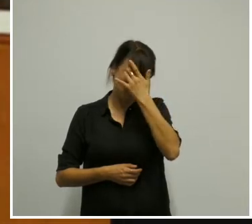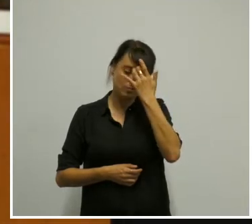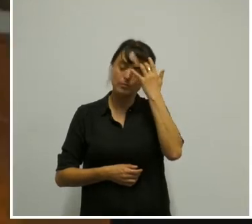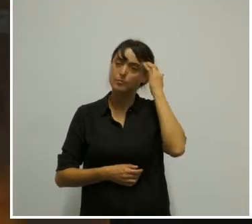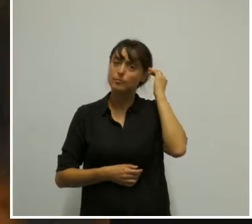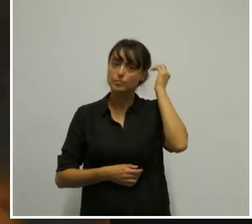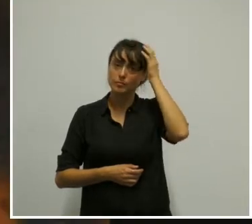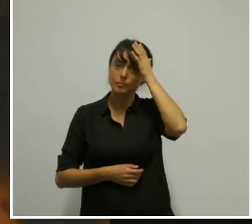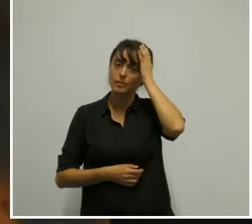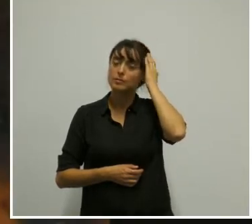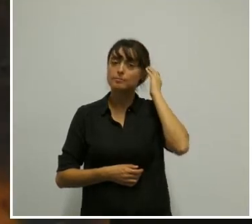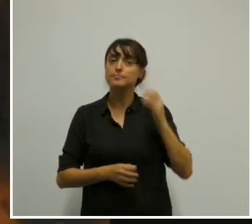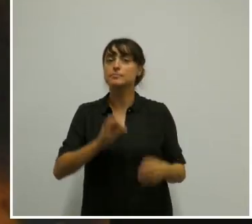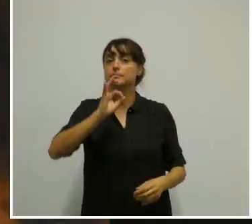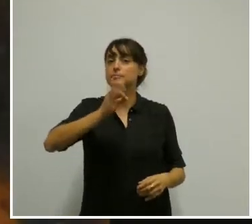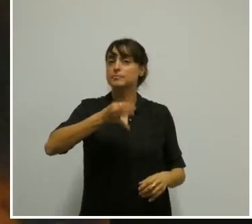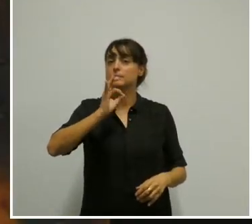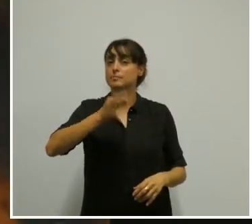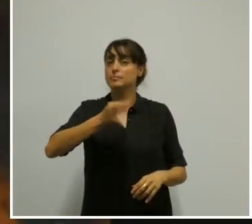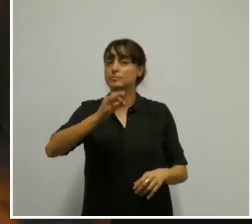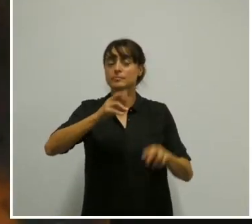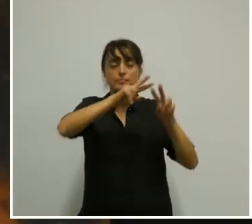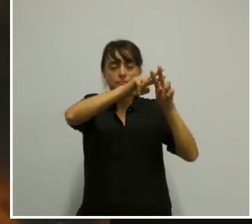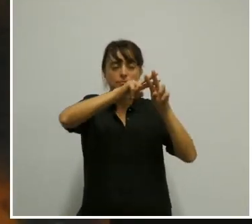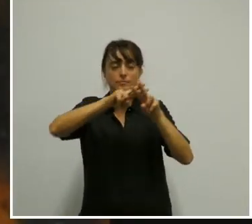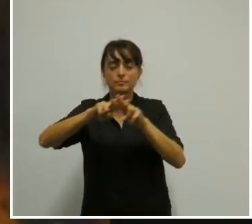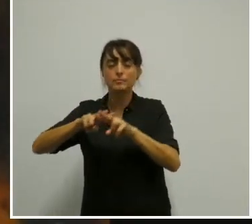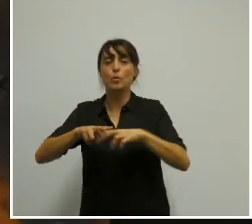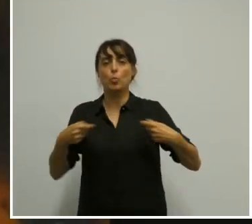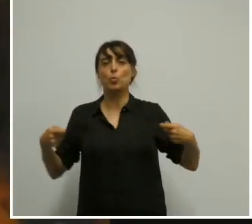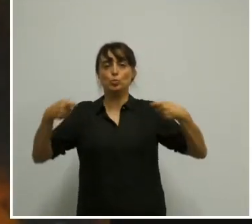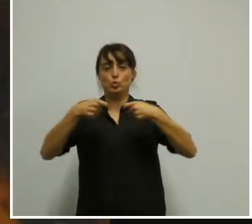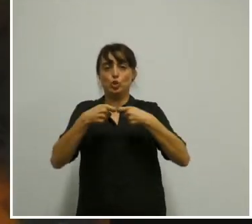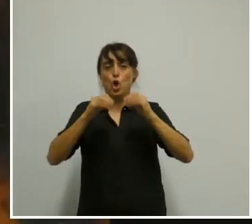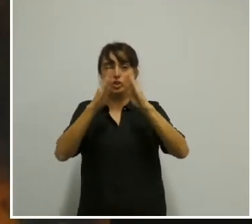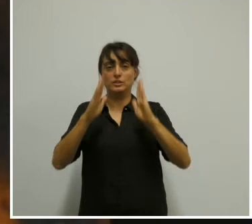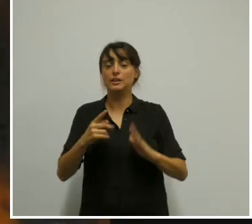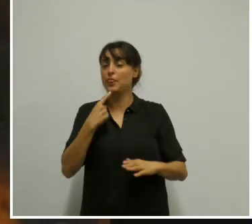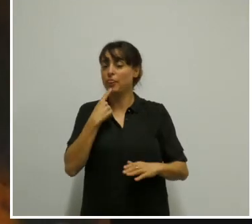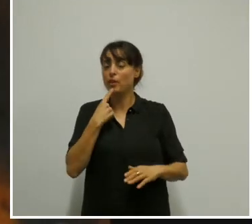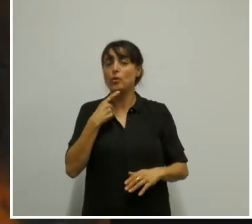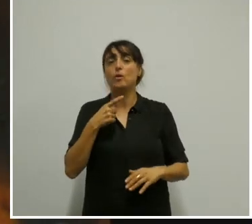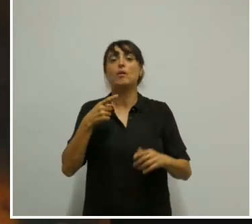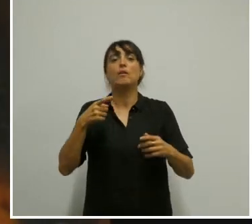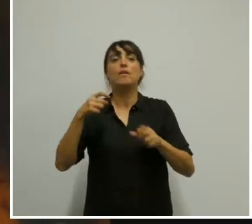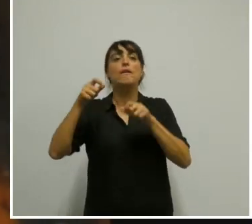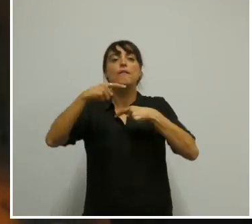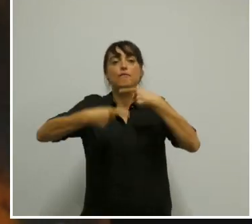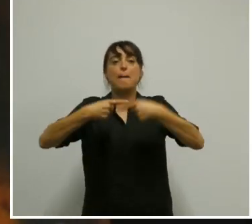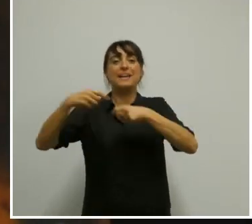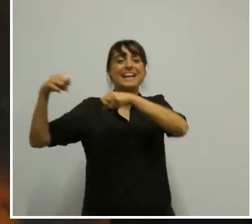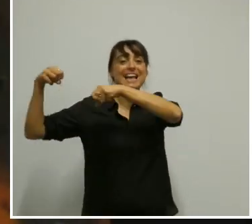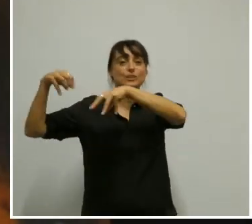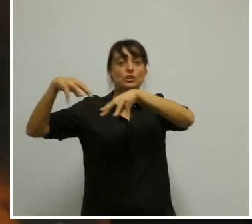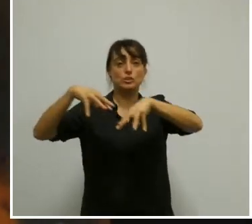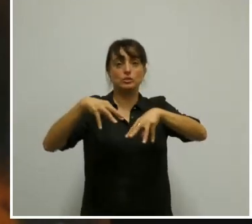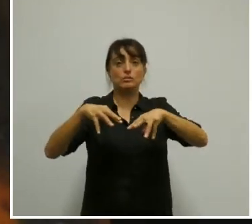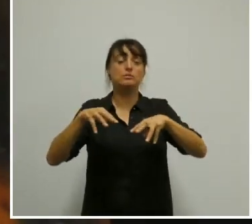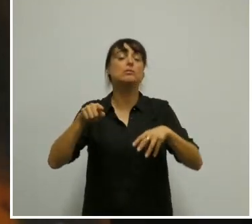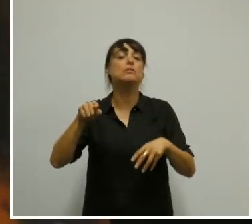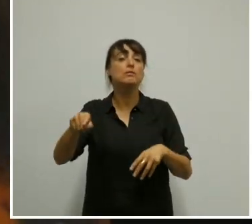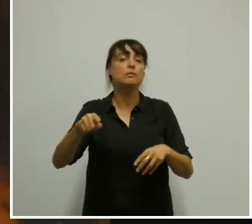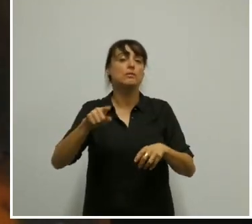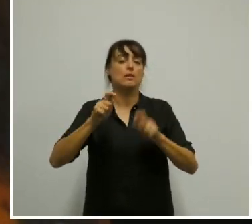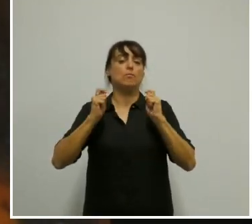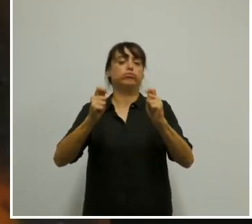Que observem que hi ha un diagnòstic molt bo per part del Consorci amb famílies que són nouvingudes, sobretot de dictamen tipus B, però costa molt a famílies que